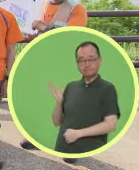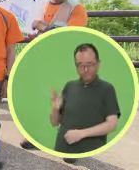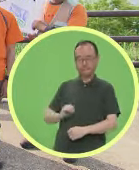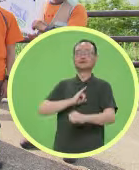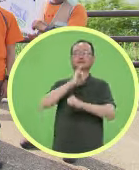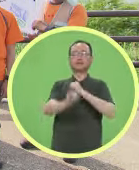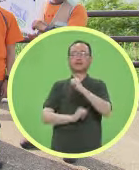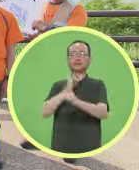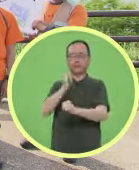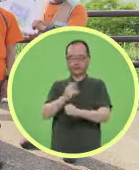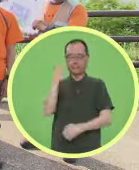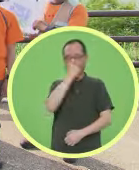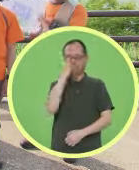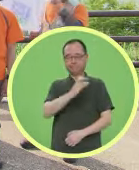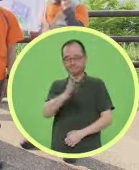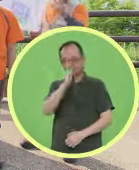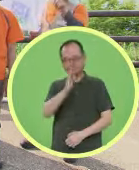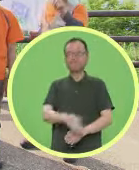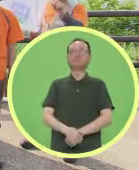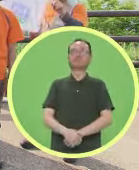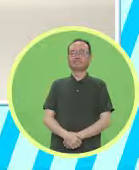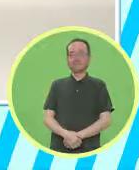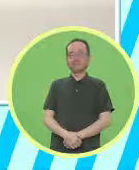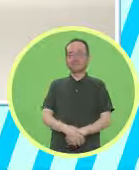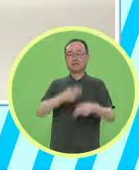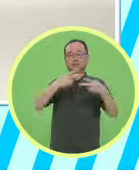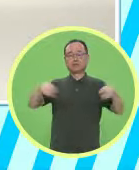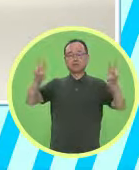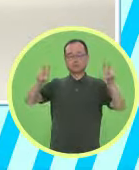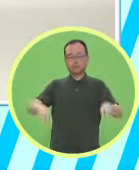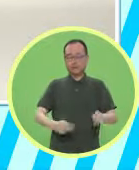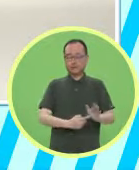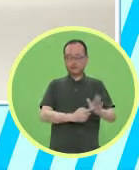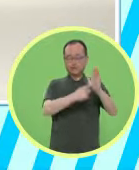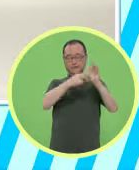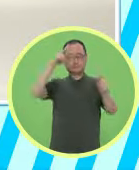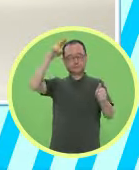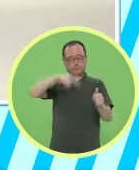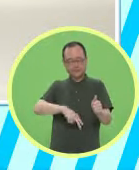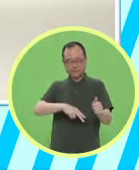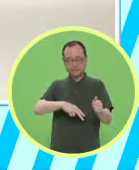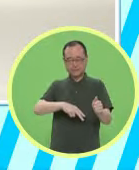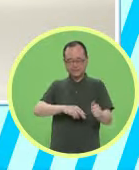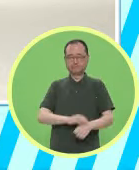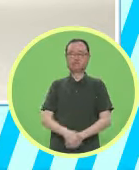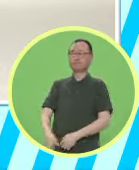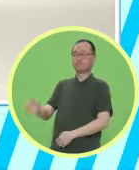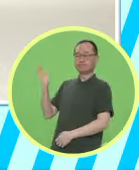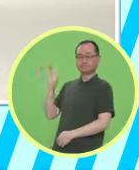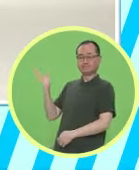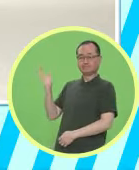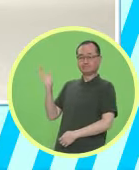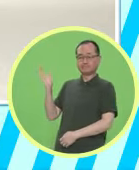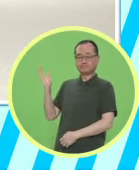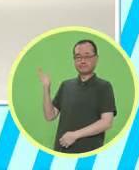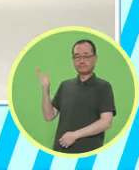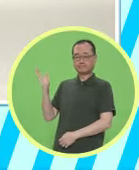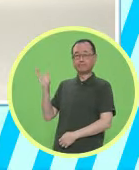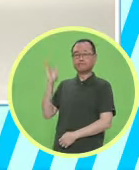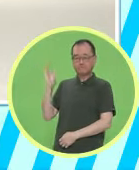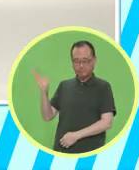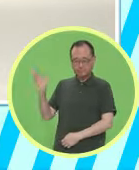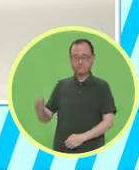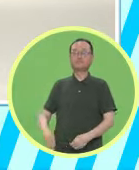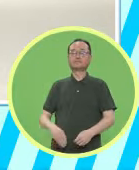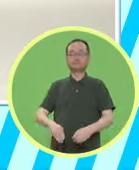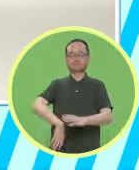心結ぶのろしリレーで検索。 ザ・広島ブランド認定特産品の中から三つ和お好みソース